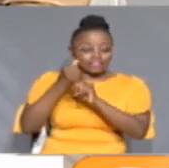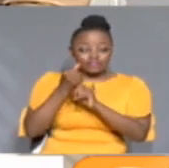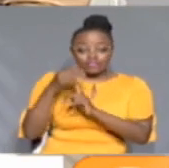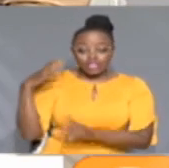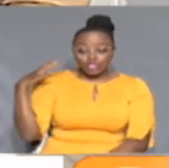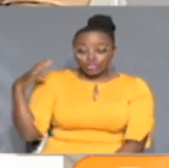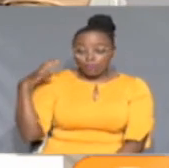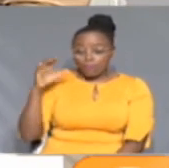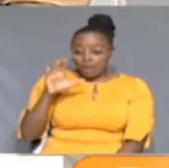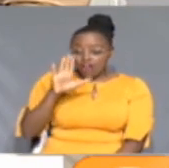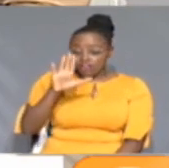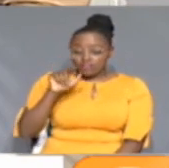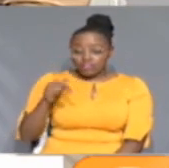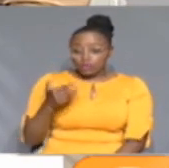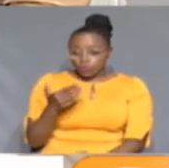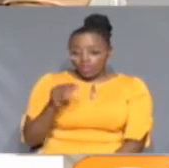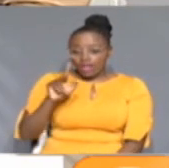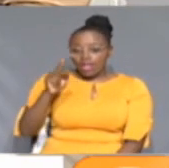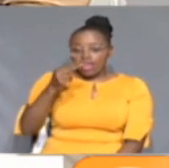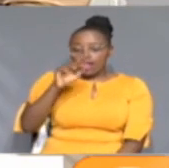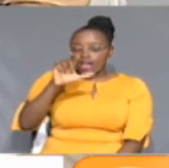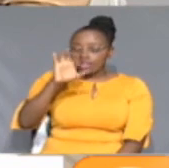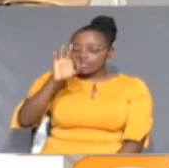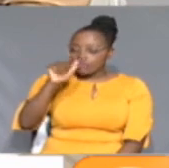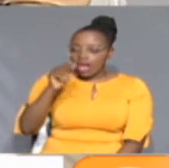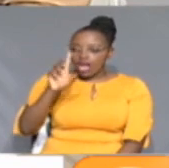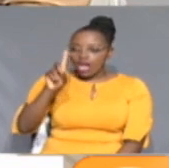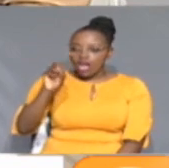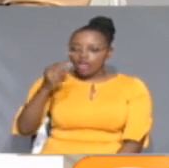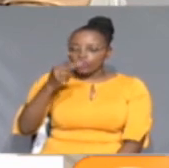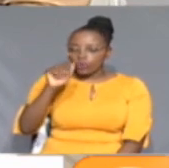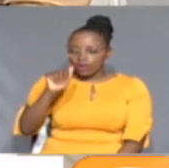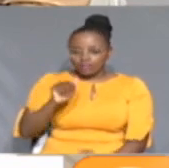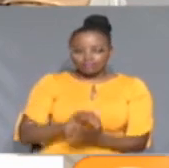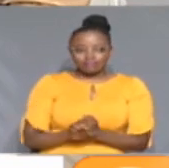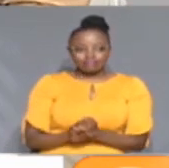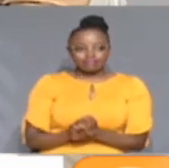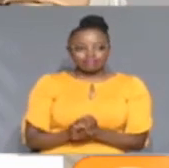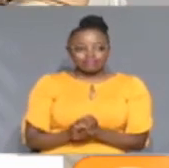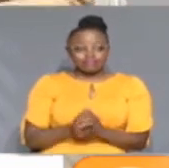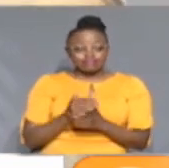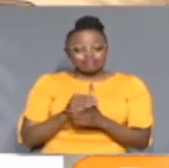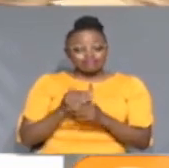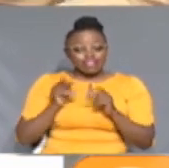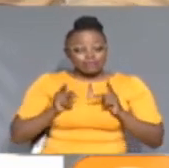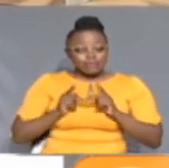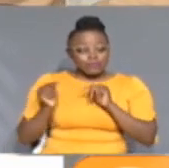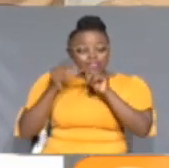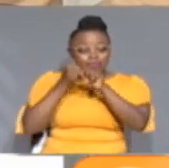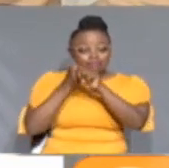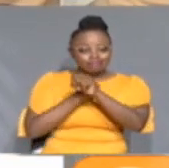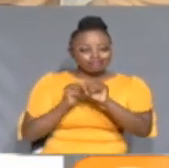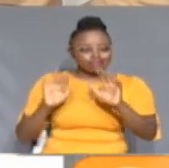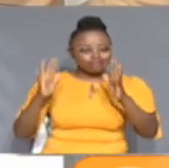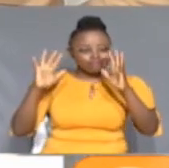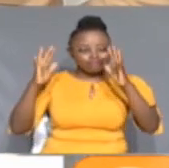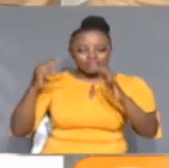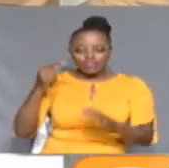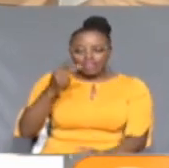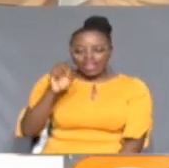5,000 katika uwanja wa Ecstatic Khalifa mjini Doha nchini Qatar. Mashabiki walimpa motisha na kumpongeza